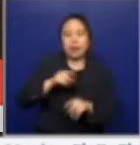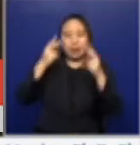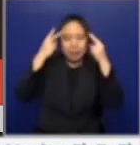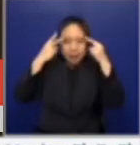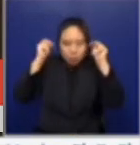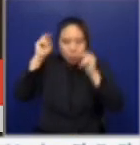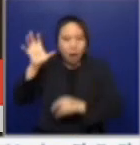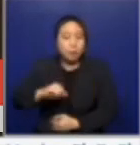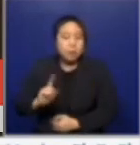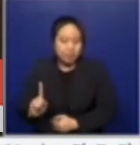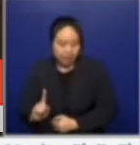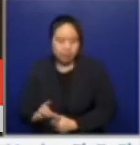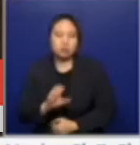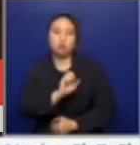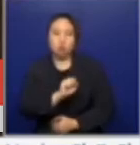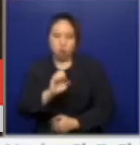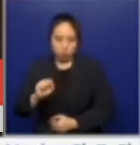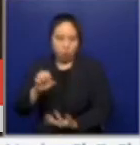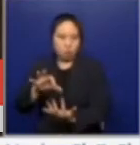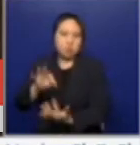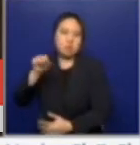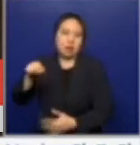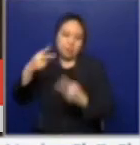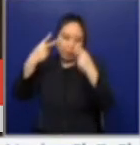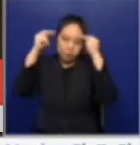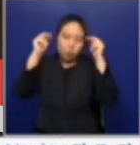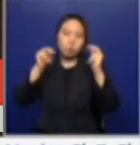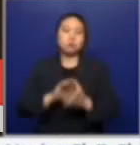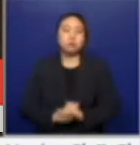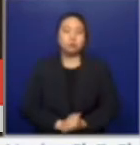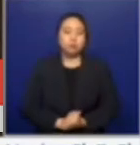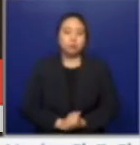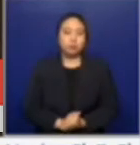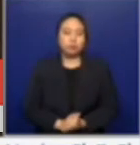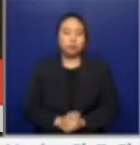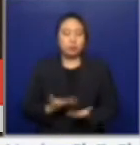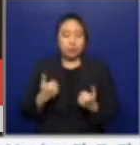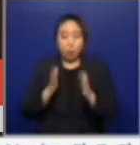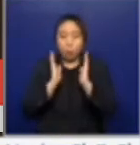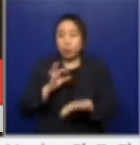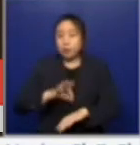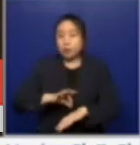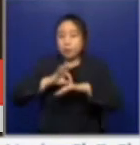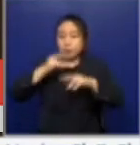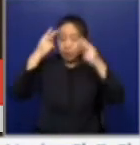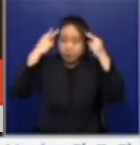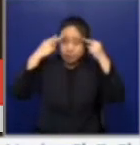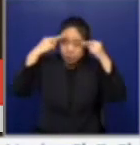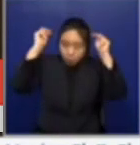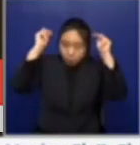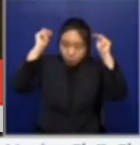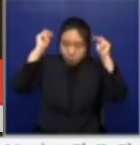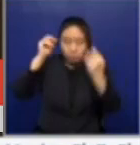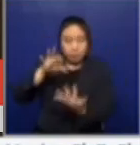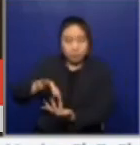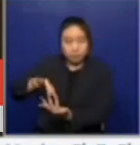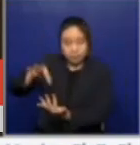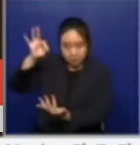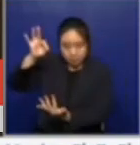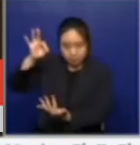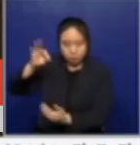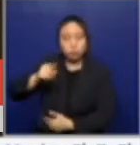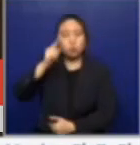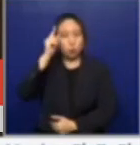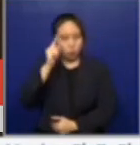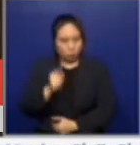จากสมาชิกสภาผู้แทนราษฎรนอกจากนั้นยังเลือกผู้ดำรงตำแหน่งนายกรัฐมนตรีควรต้องกระทำ